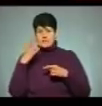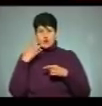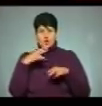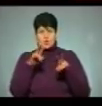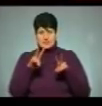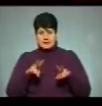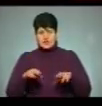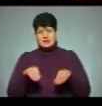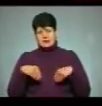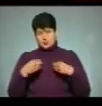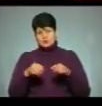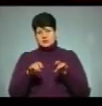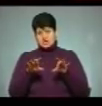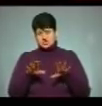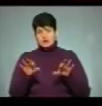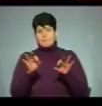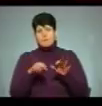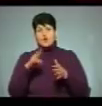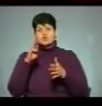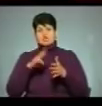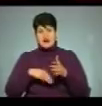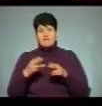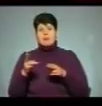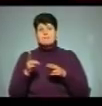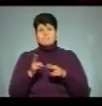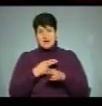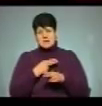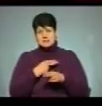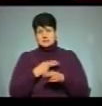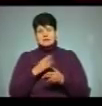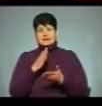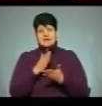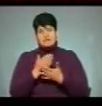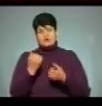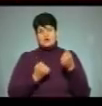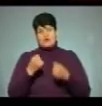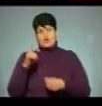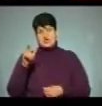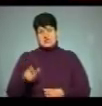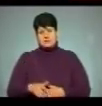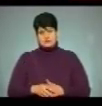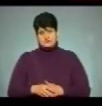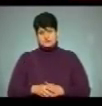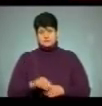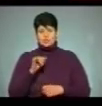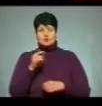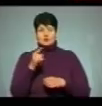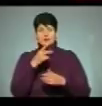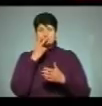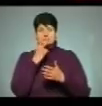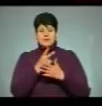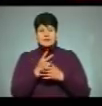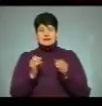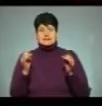і виносять такі рішення про штраф без наявності самих водіїв. У Тернополі репрезентували